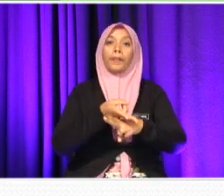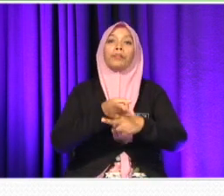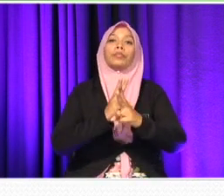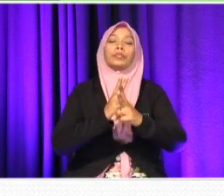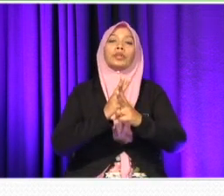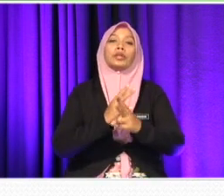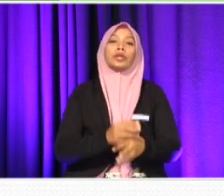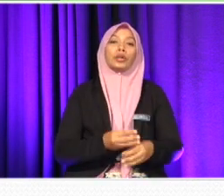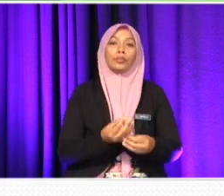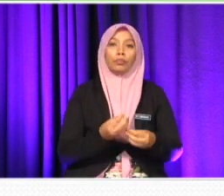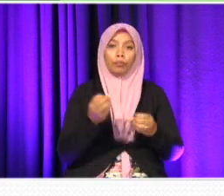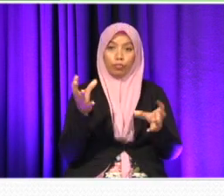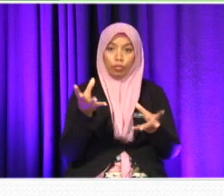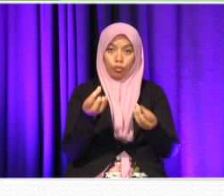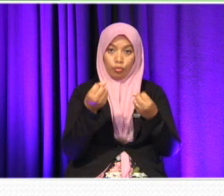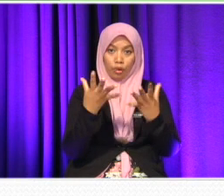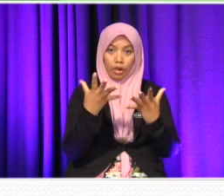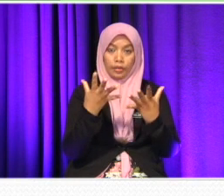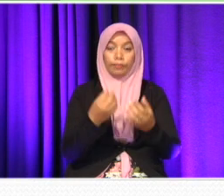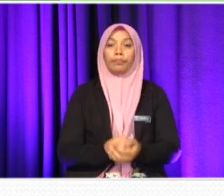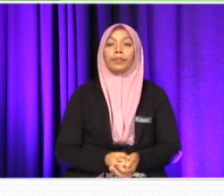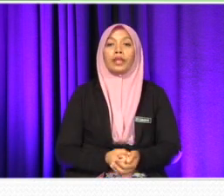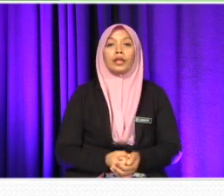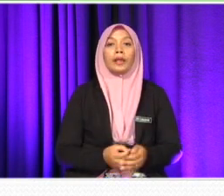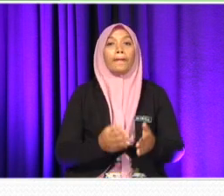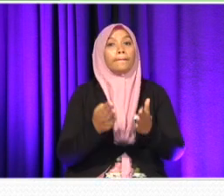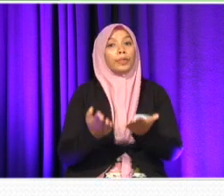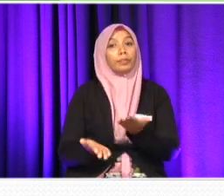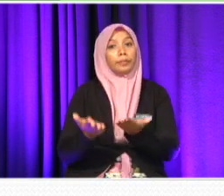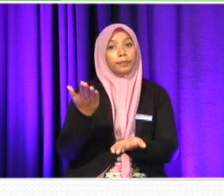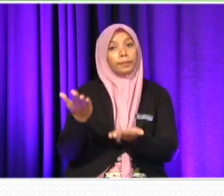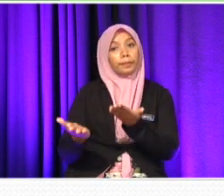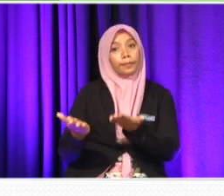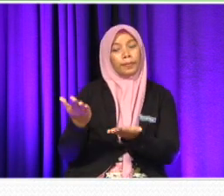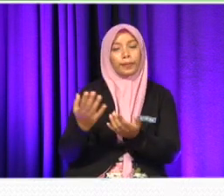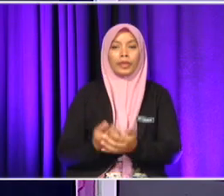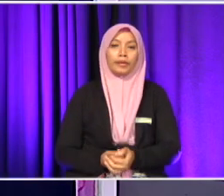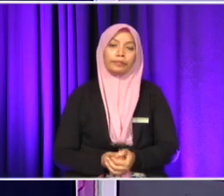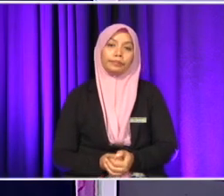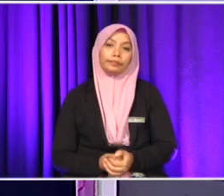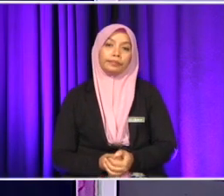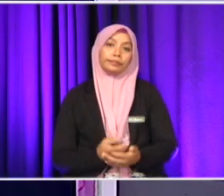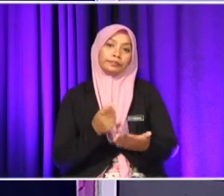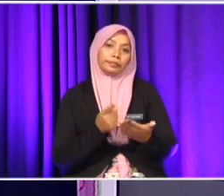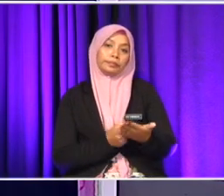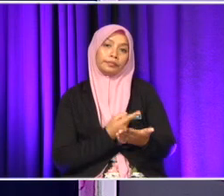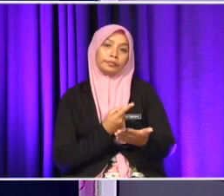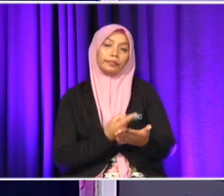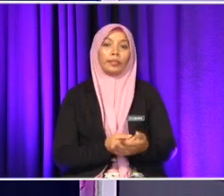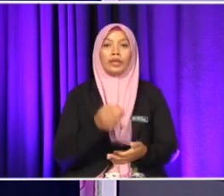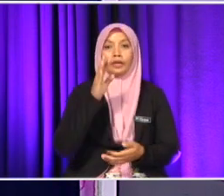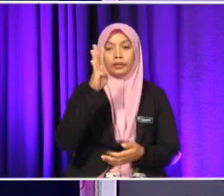perbandingan anggaran dan yang sebenarnya jadi ini penting ternyata bulan tunai dan keempat